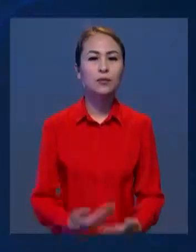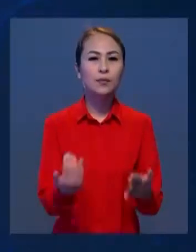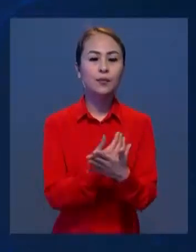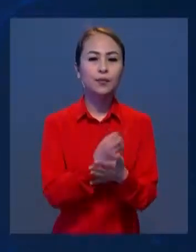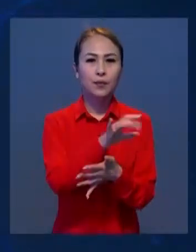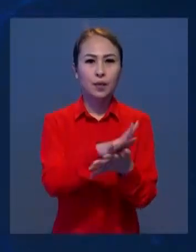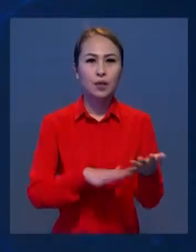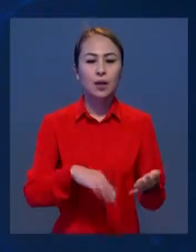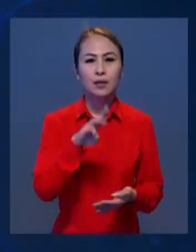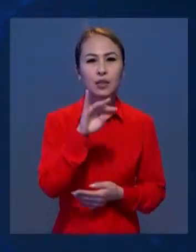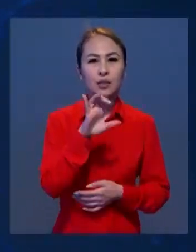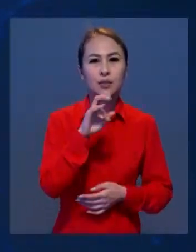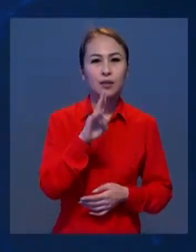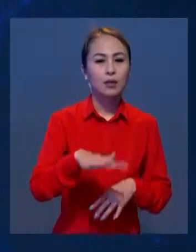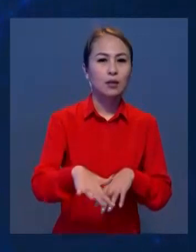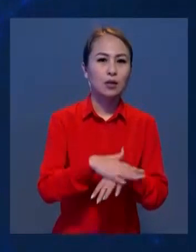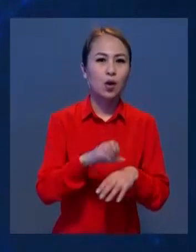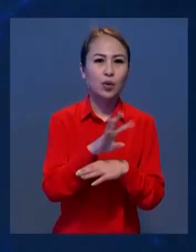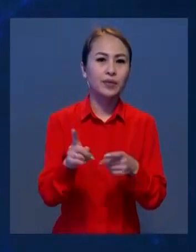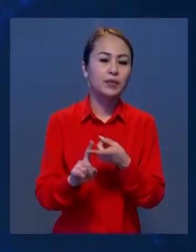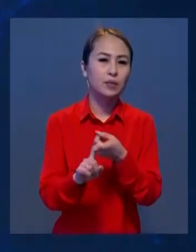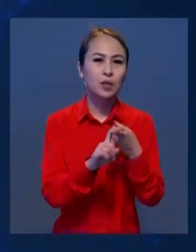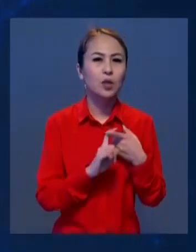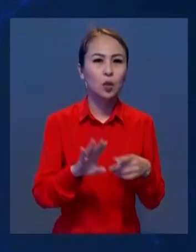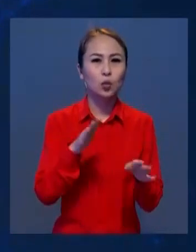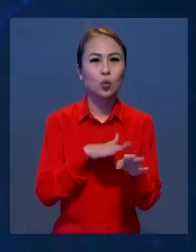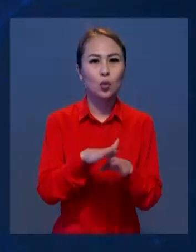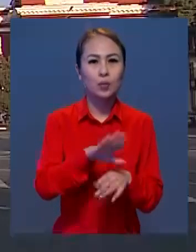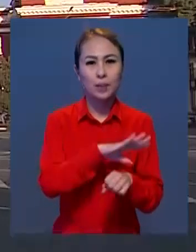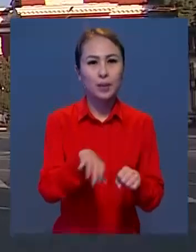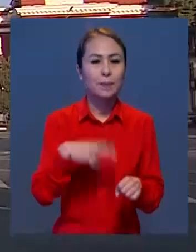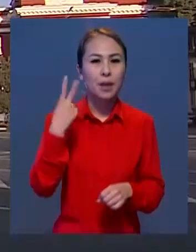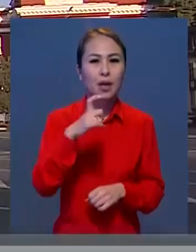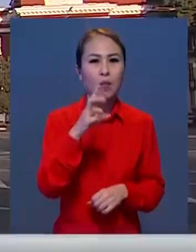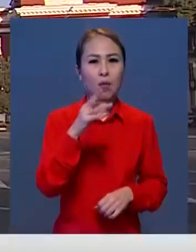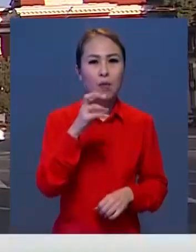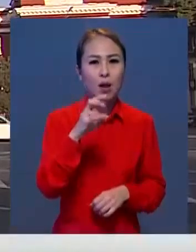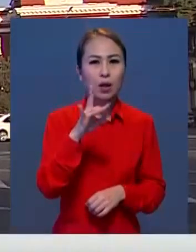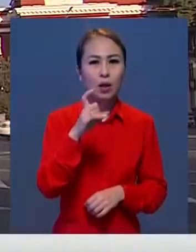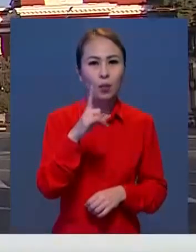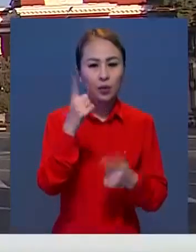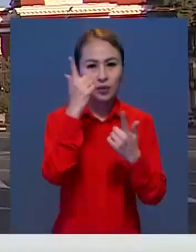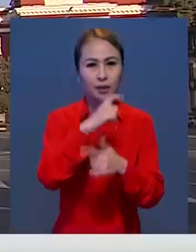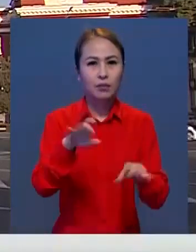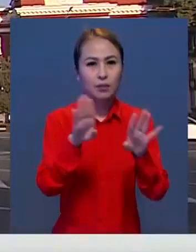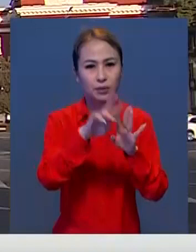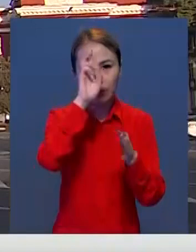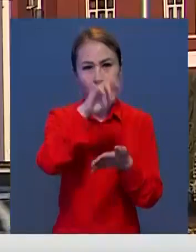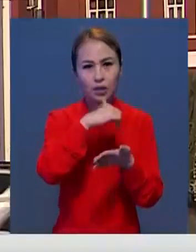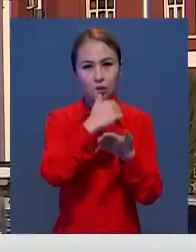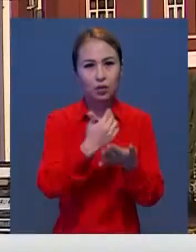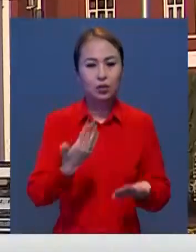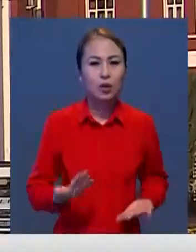Жаңалықтарымыз жалғастырайық. Тәжікстан халқы коронавирустан толығымен арылды. Бұл туралы президент Эмомали Рахмон мәлімдеді. Дегенмен